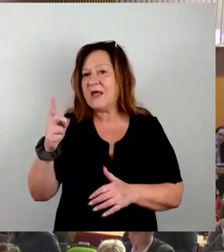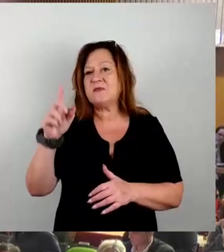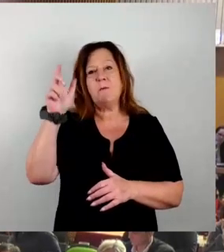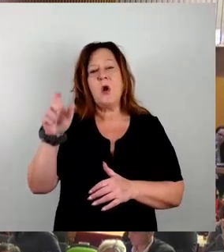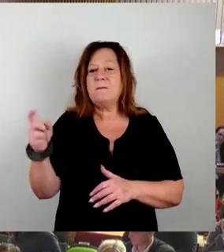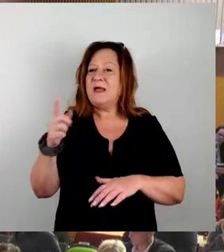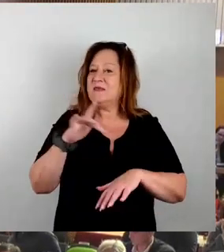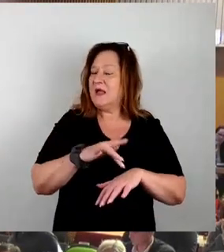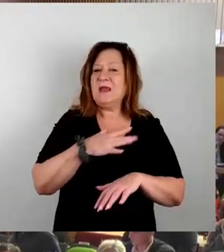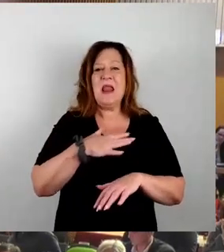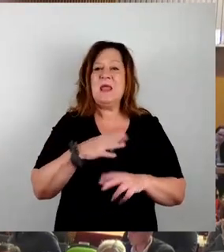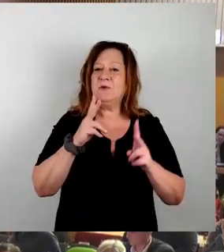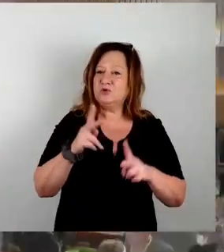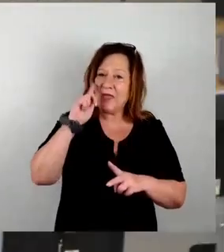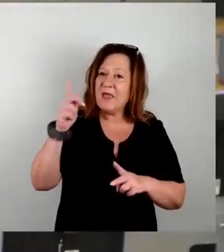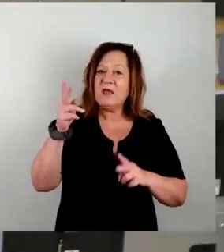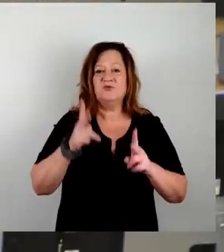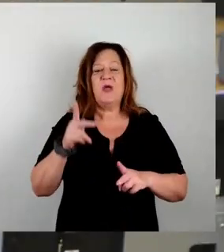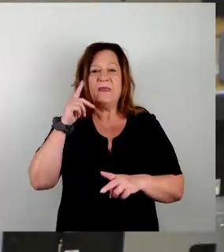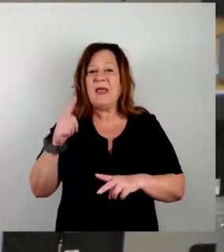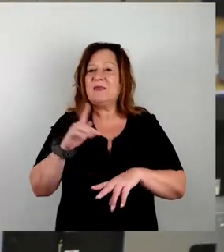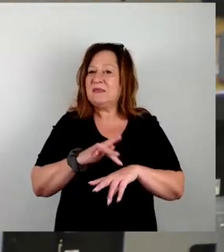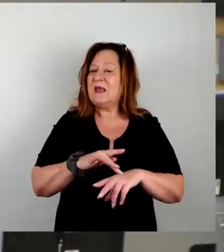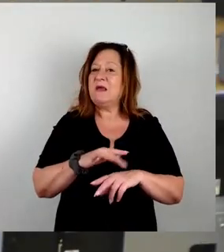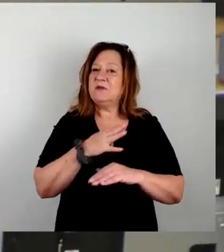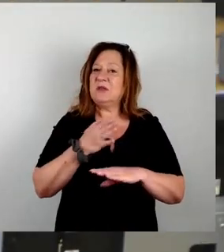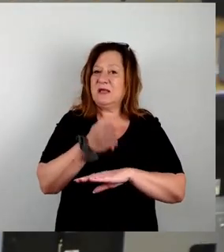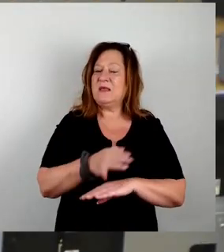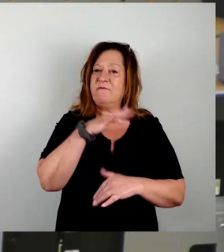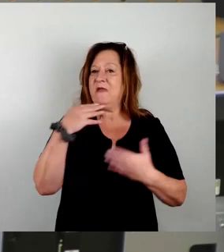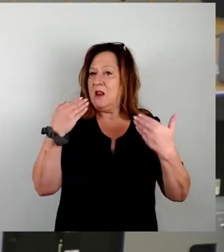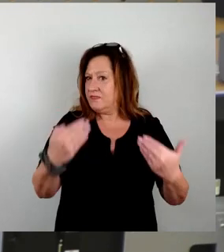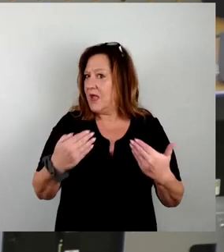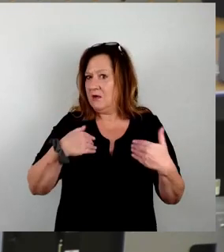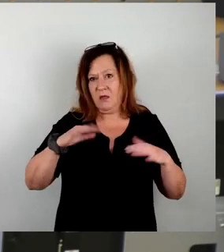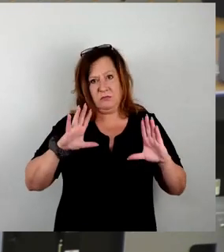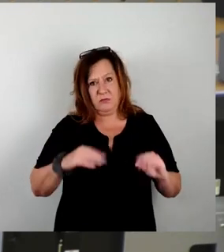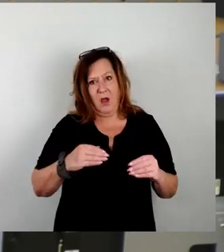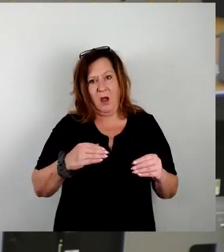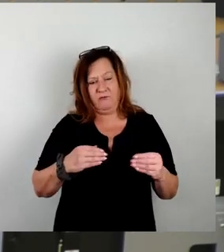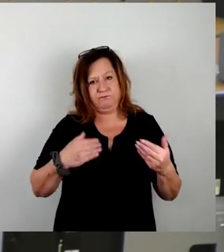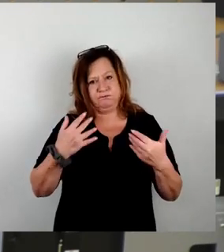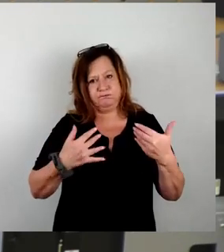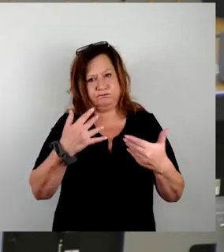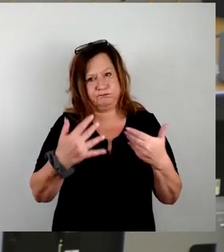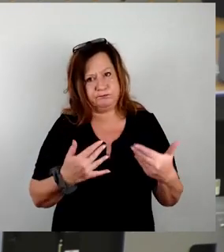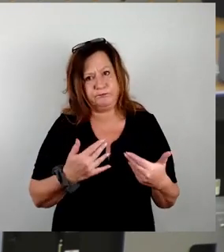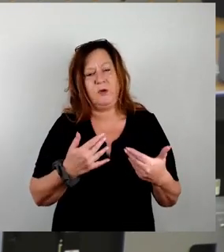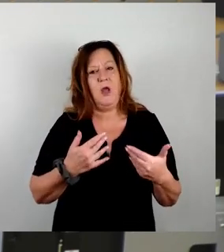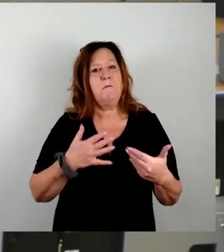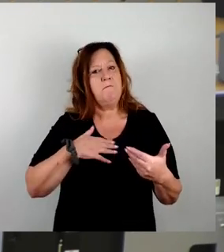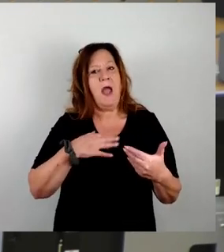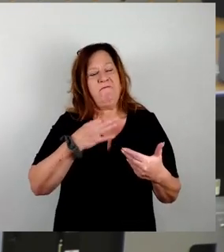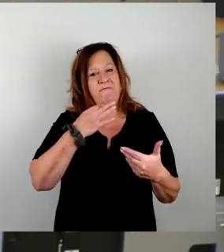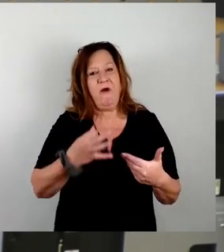Gäste. Zunächst vielen Dank, dass ich heute hier sein darf und Sie Ihnen sprechen darf, um meine Frage zu formulieren. Ich möchte mich